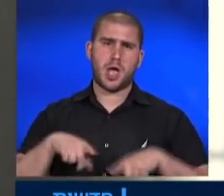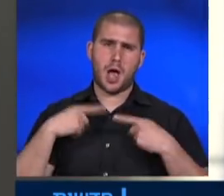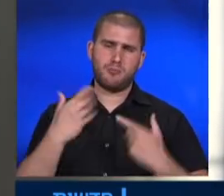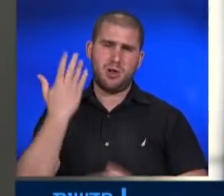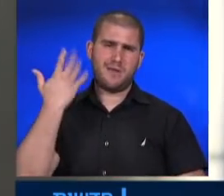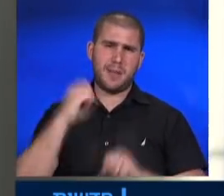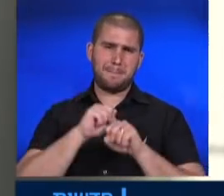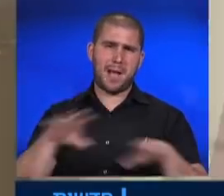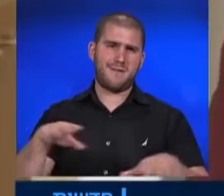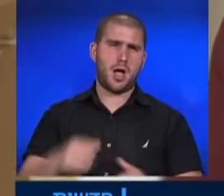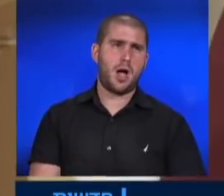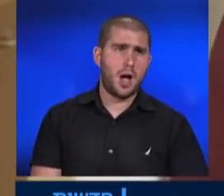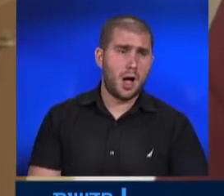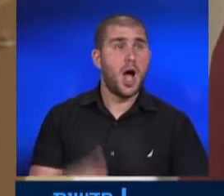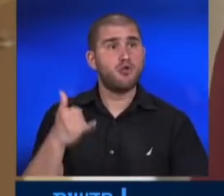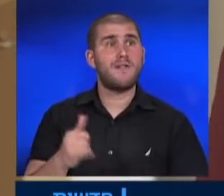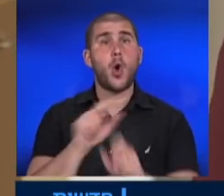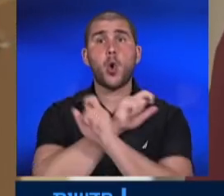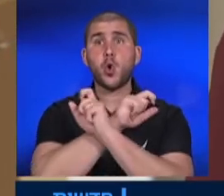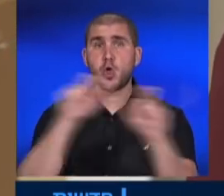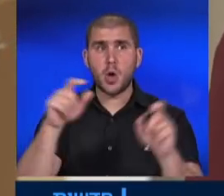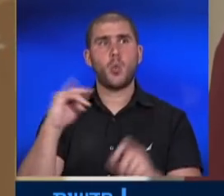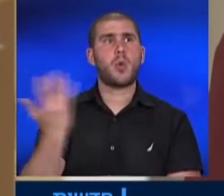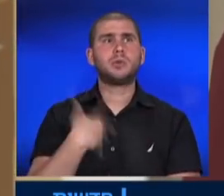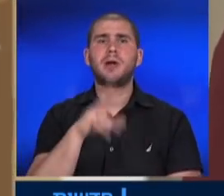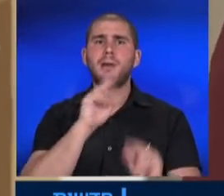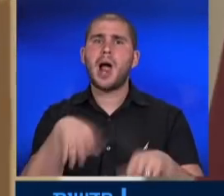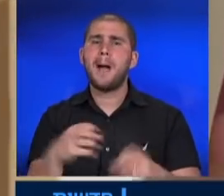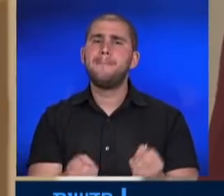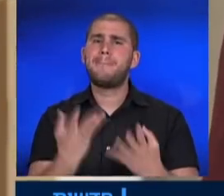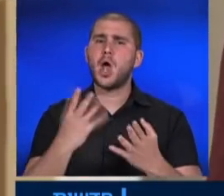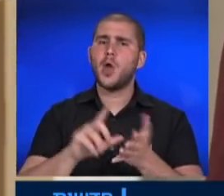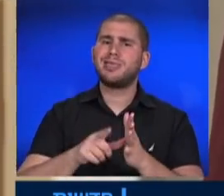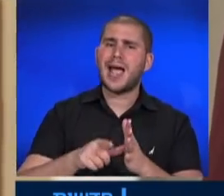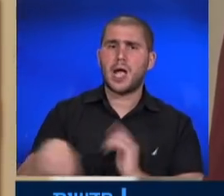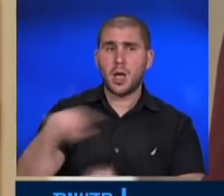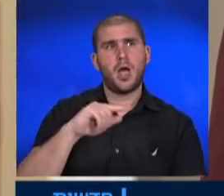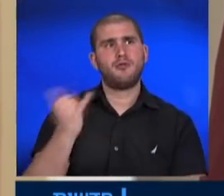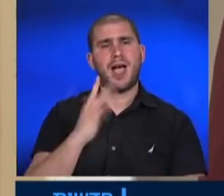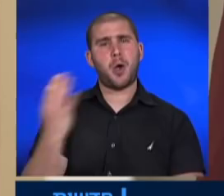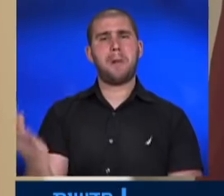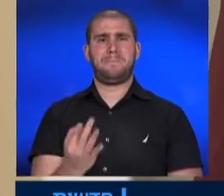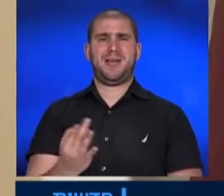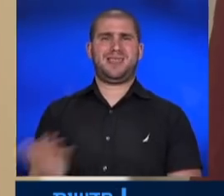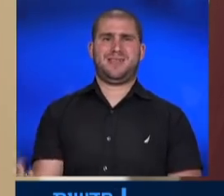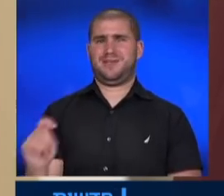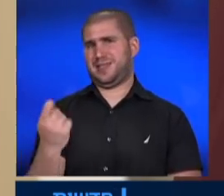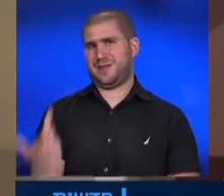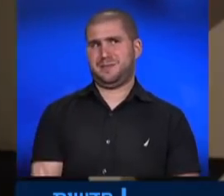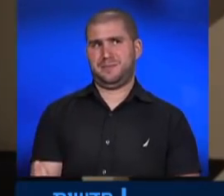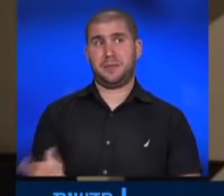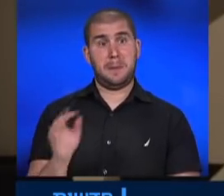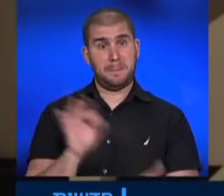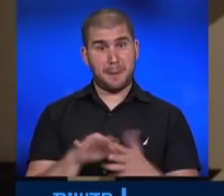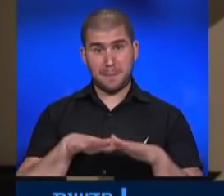המגפה. עכשיו הכותרות שם, הכותרות, כולם רוצים לדבר על הביוטק. עכשיו הכל מגניב. ברגע שהמגפה